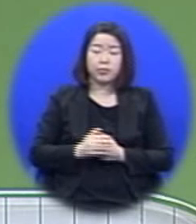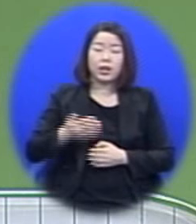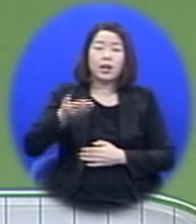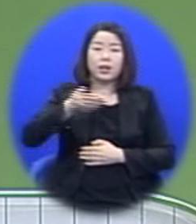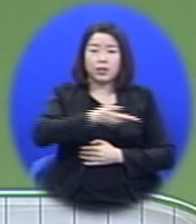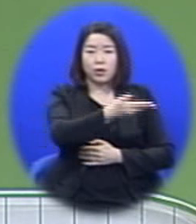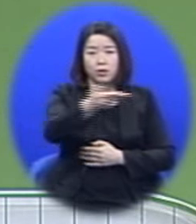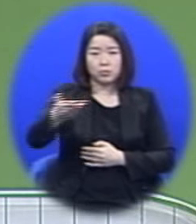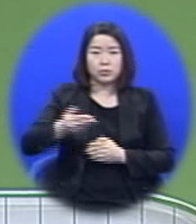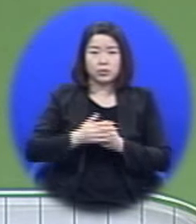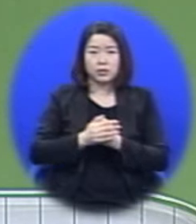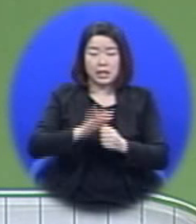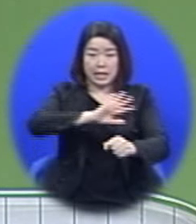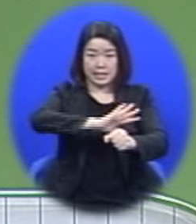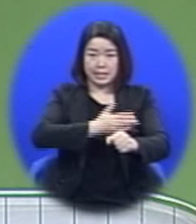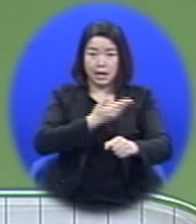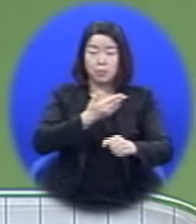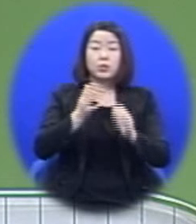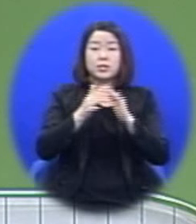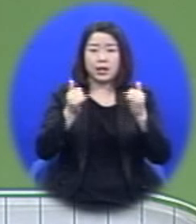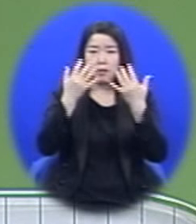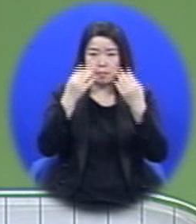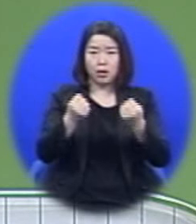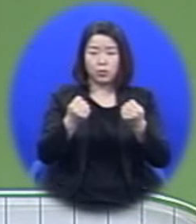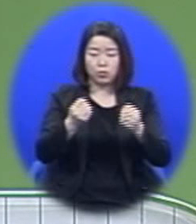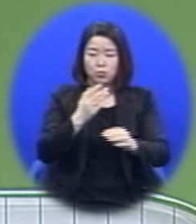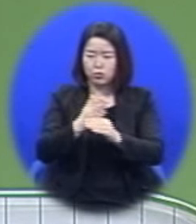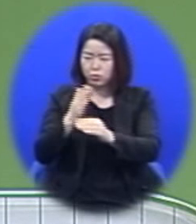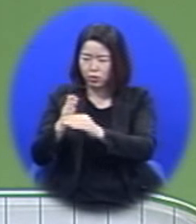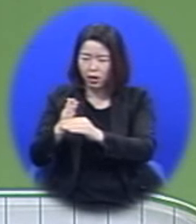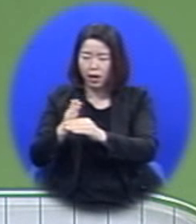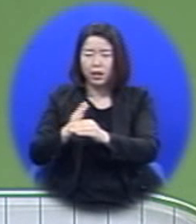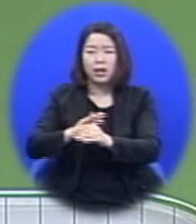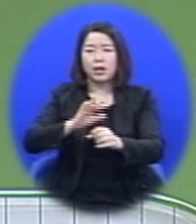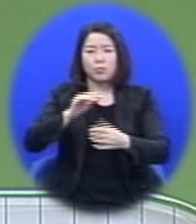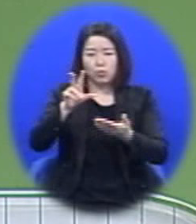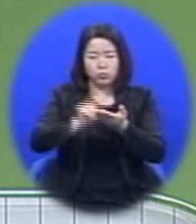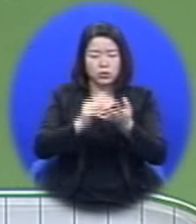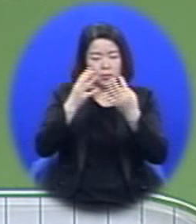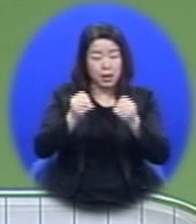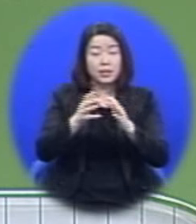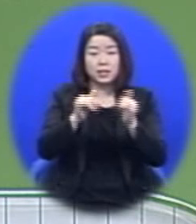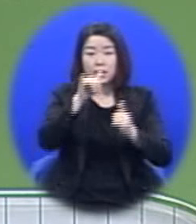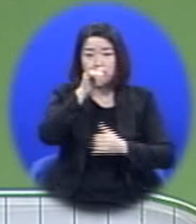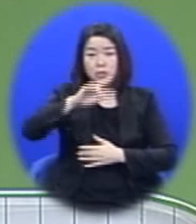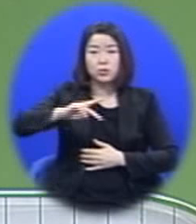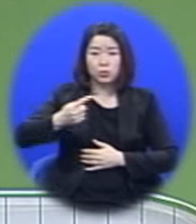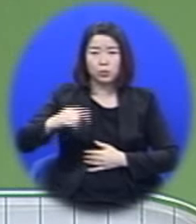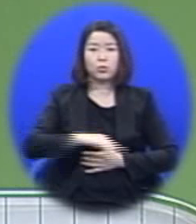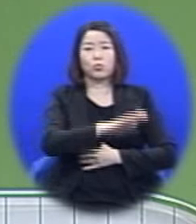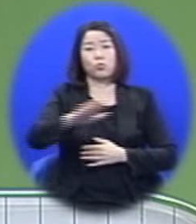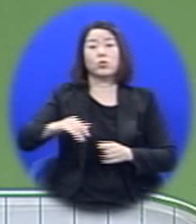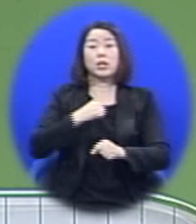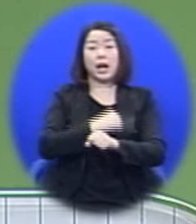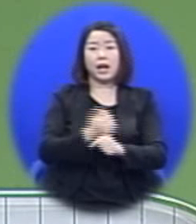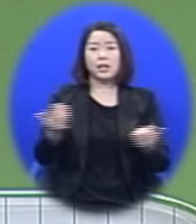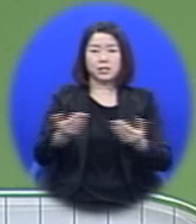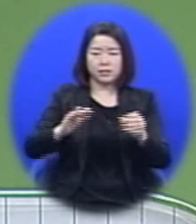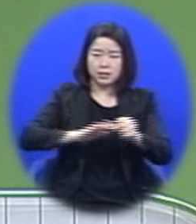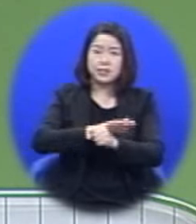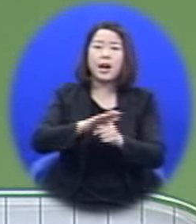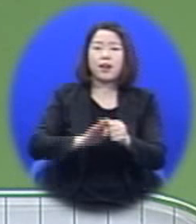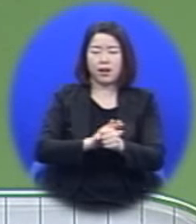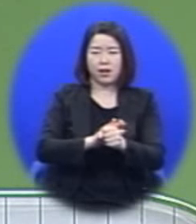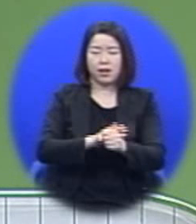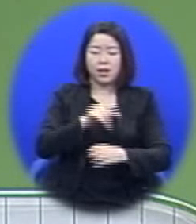여러분, 잘못하는 사람 많고 중간에 문제가 있는 사람 있어도 우리가 할 일은 사랑하는 거예요.